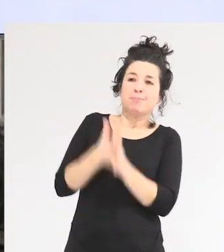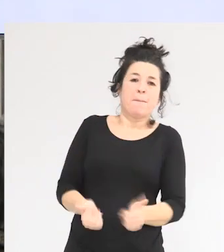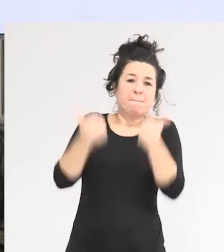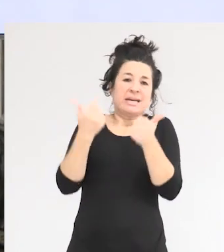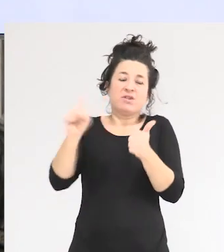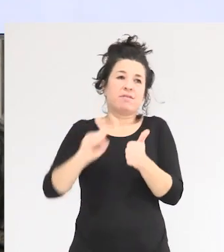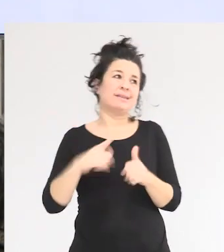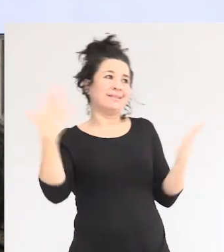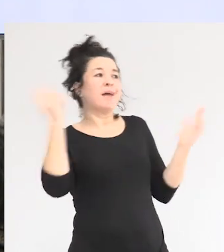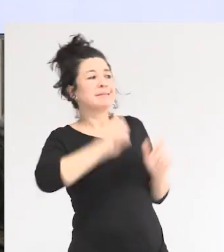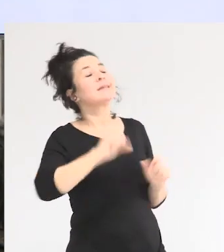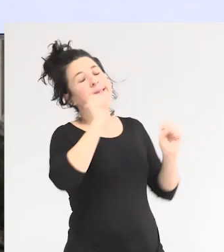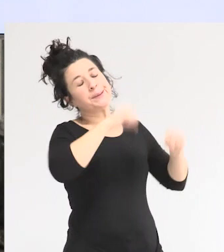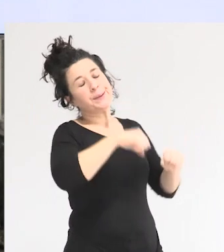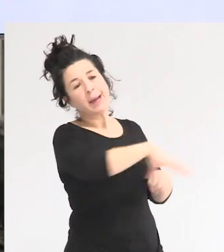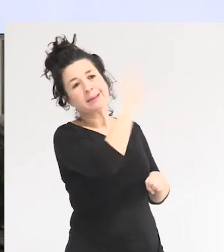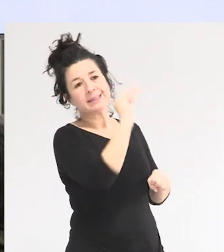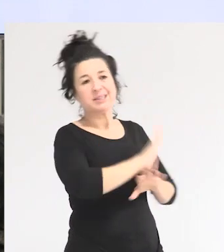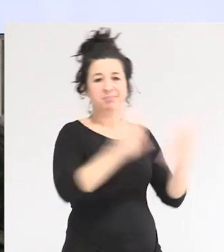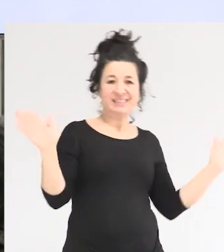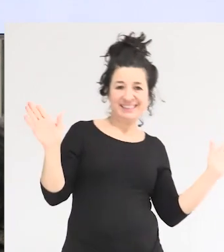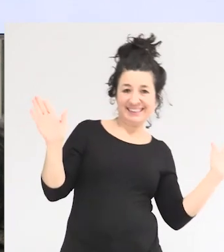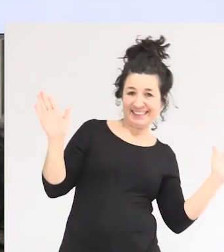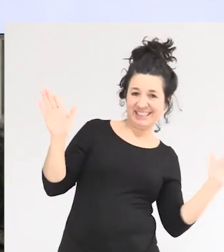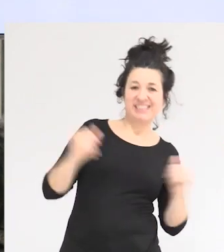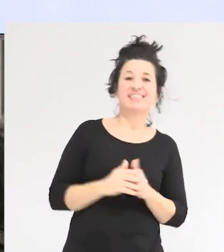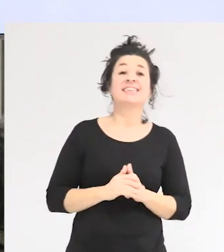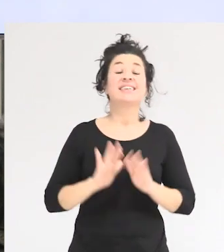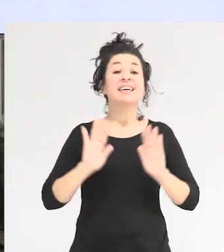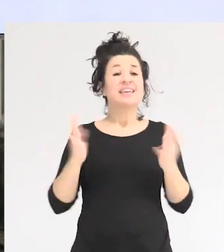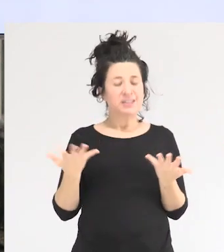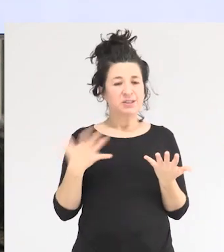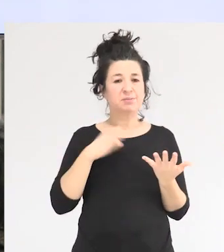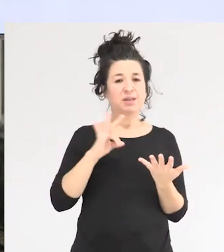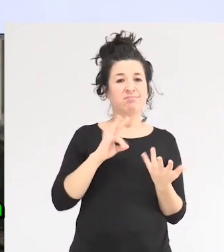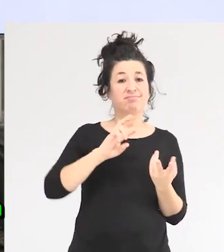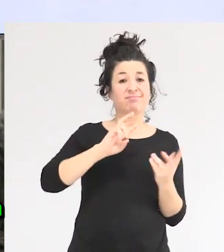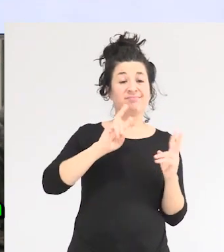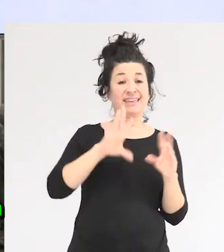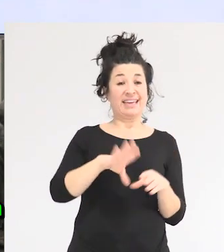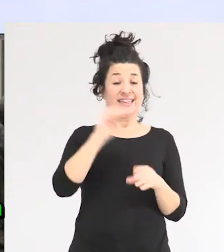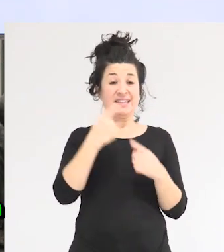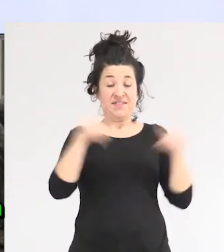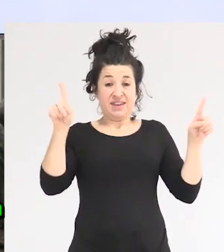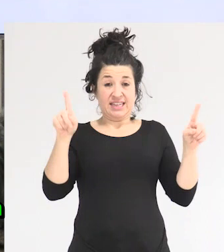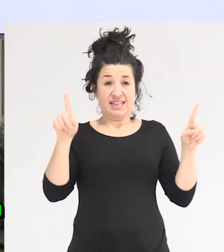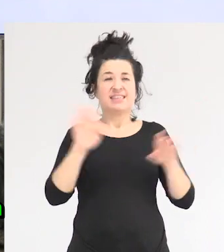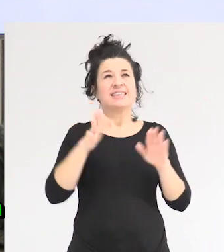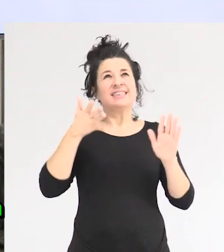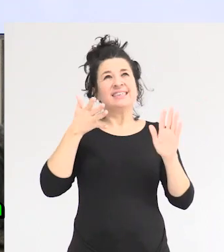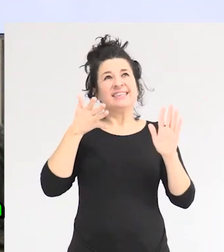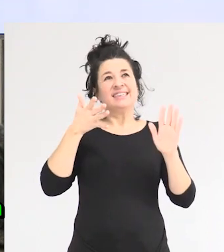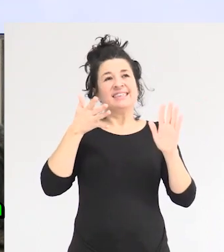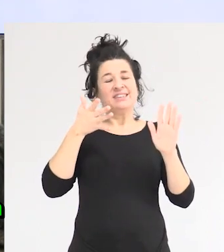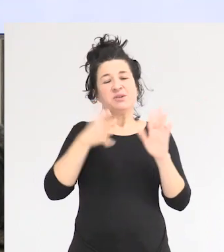txau, txau peskau, bai? Hau beste modu batean jarri daiteke, eta da, zeure denbora hobeto